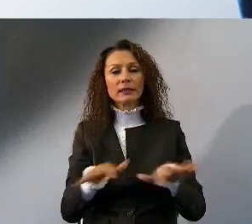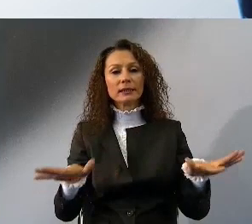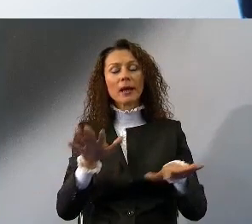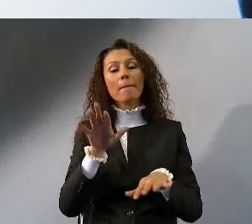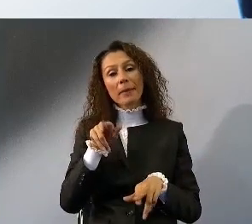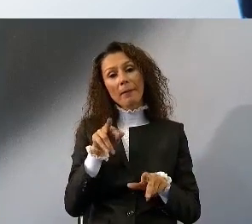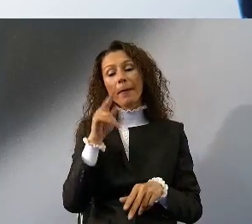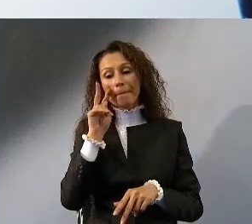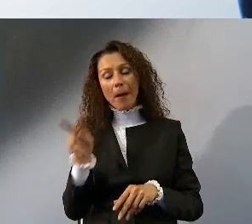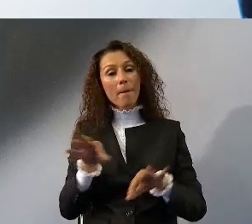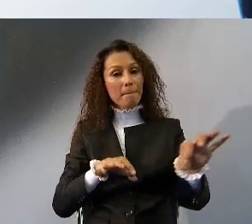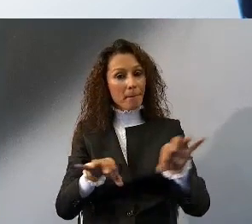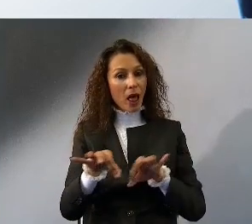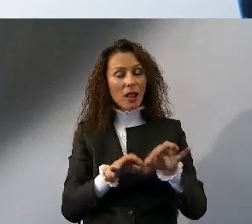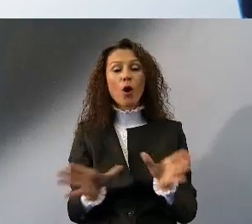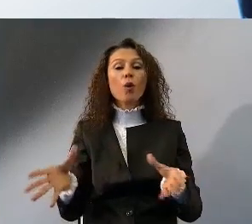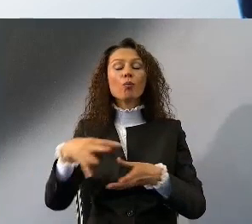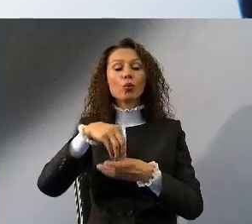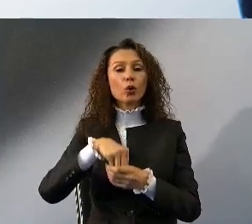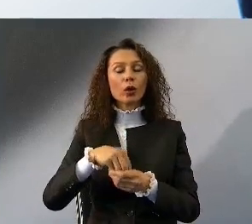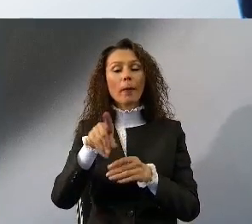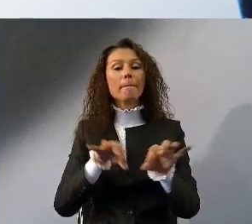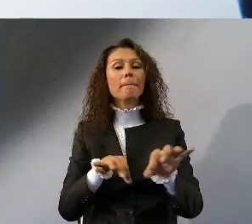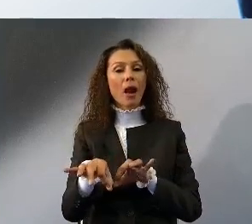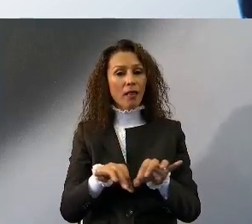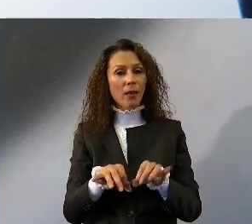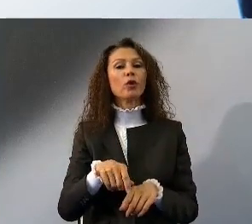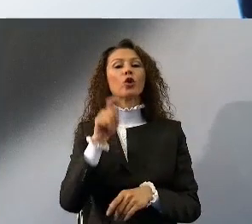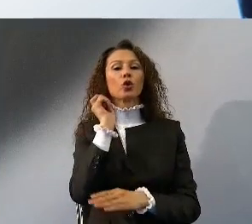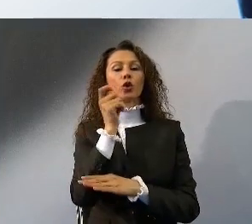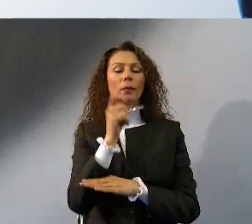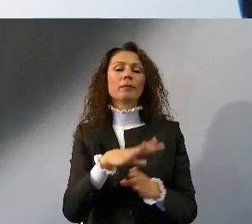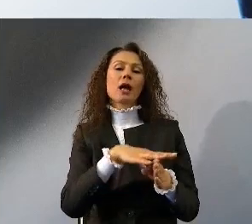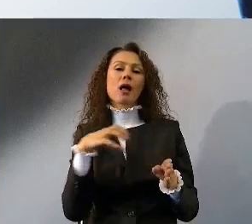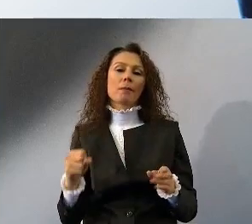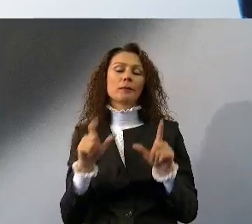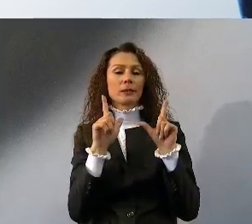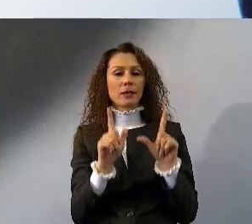bir tarımsal planlamayı, bütünlüklü bir tarımsal planlamayı gündemimize almamız lazım.